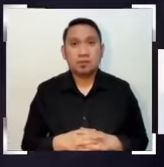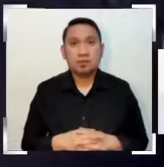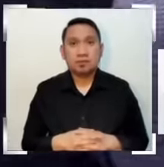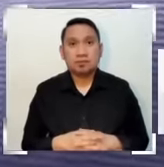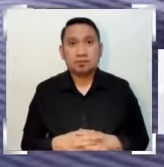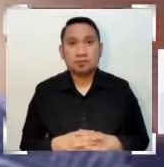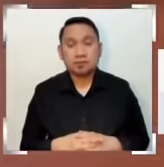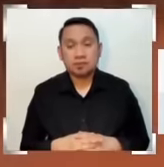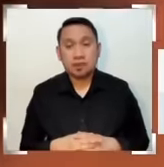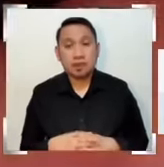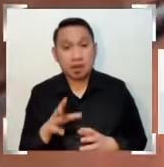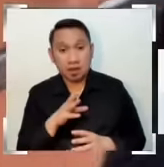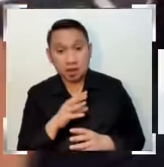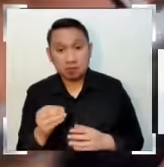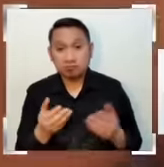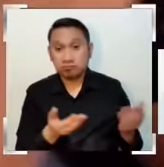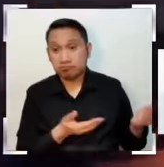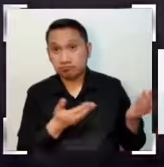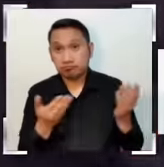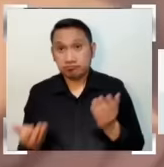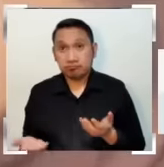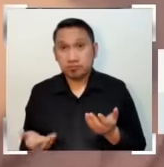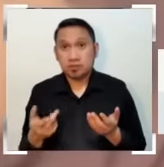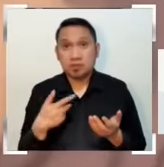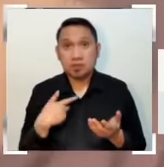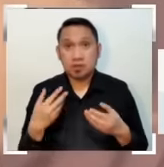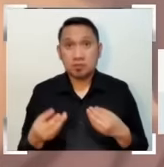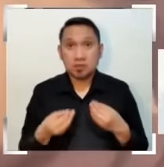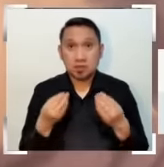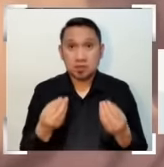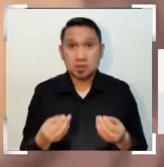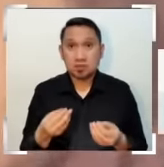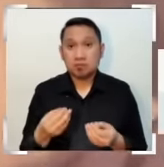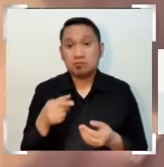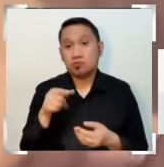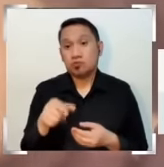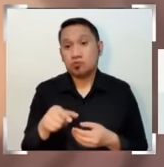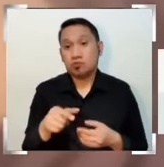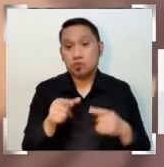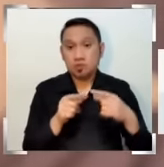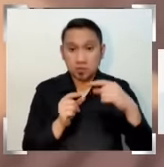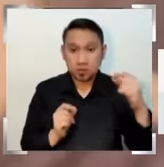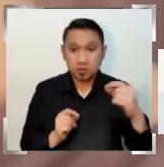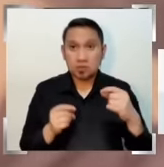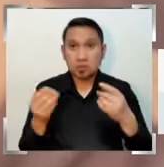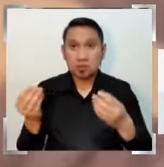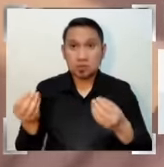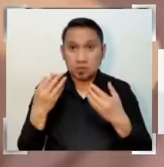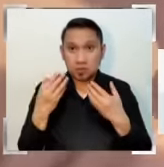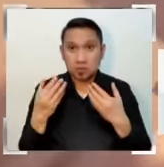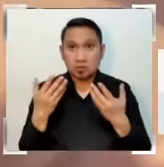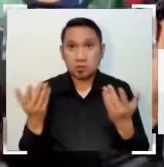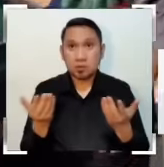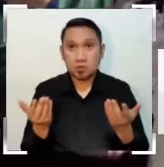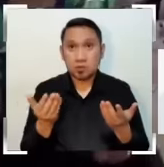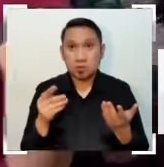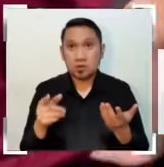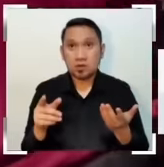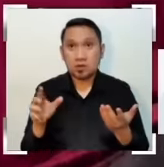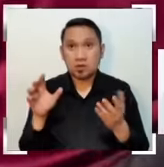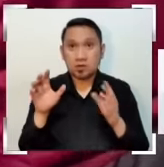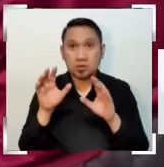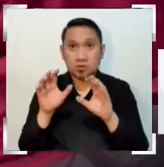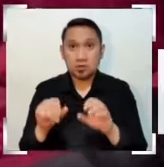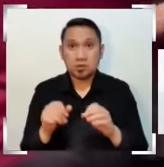Nagbagsak din ng mga leaflet ang Israel na nag-aalok ng pabuya sa mga taga-Gaza na makapagbibigay ng impormasyon para mahanap ang mga bihag.